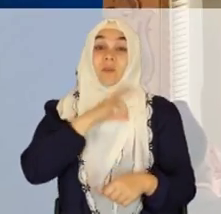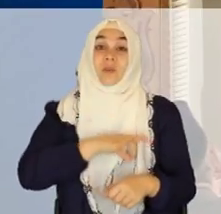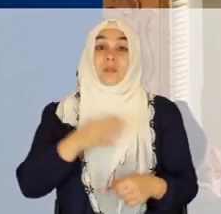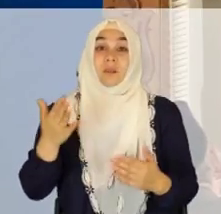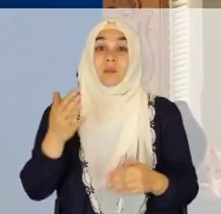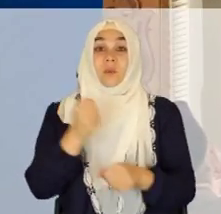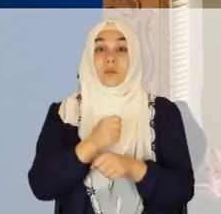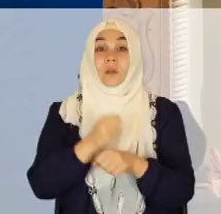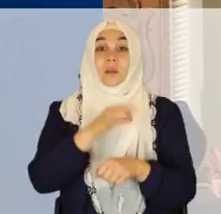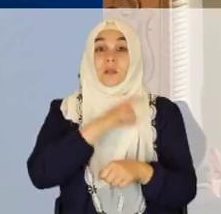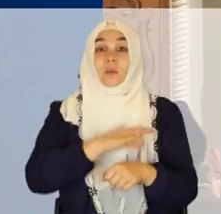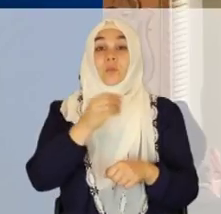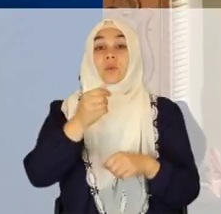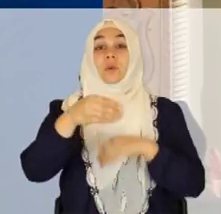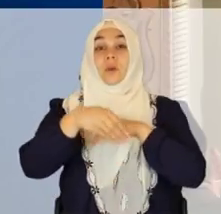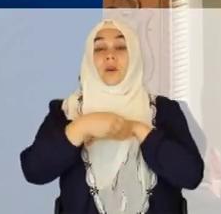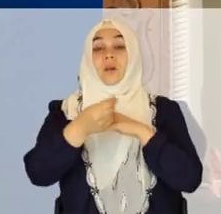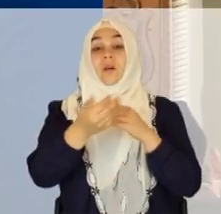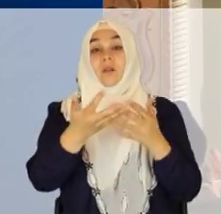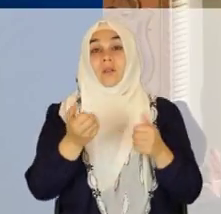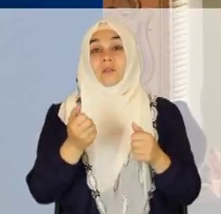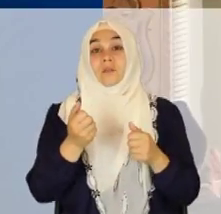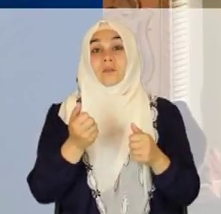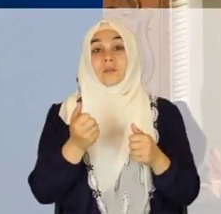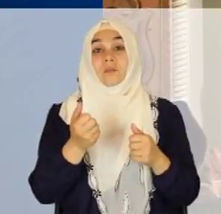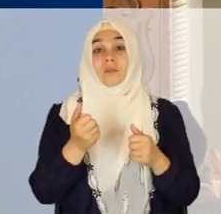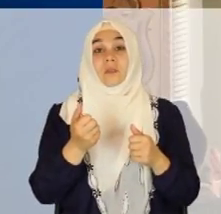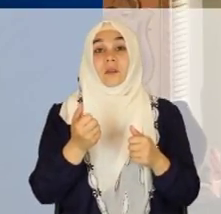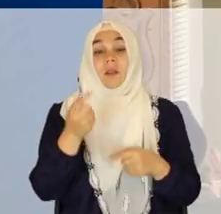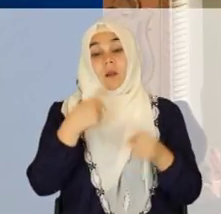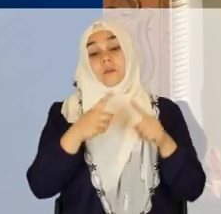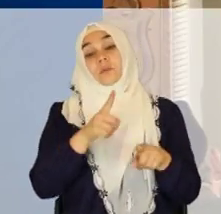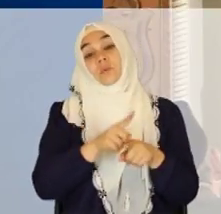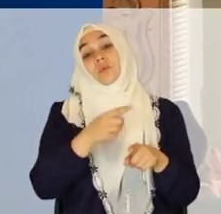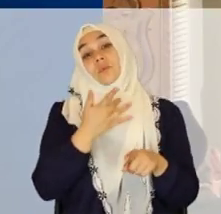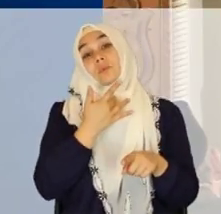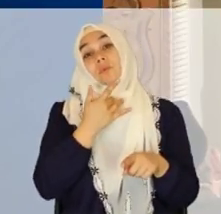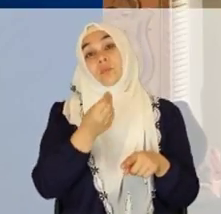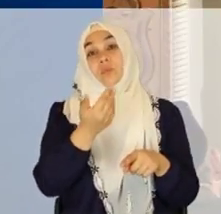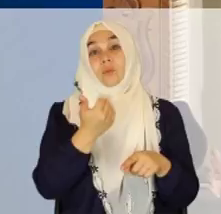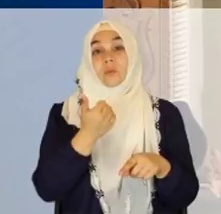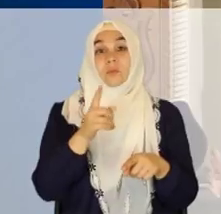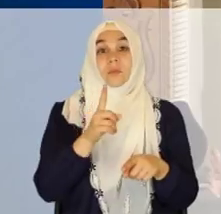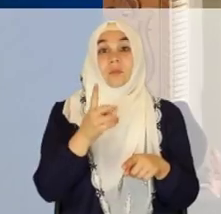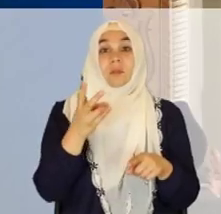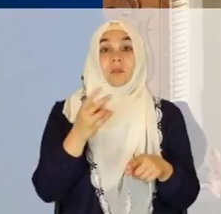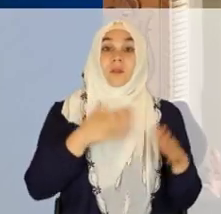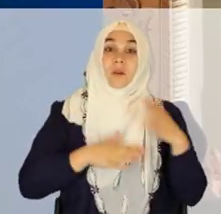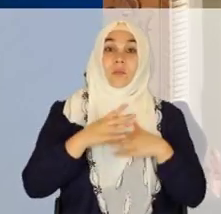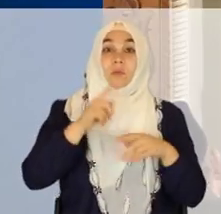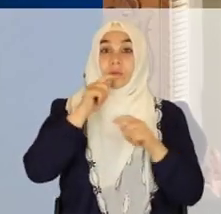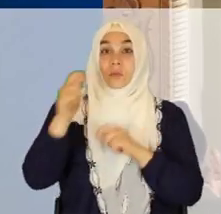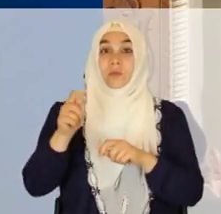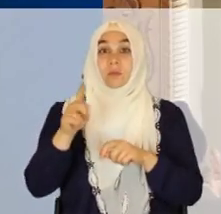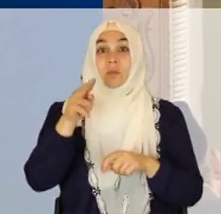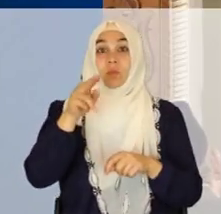o'sha foydalanganini o'rniga, ya'ni qaytarilmiga moddiy narsa rag'batlantirish berishni